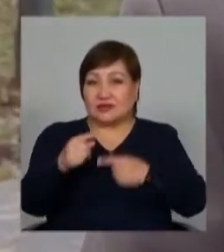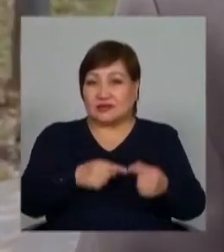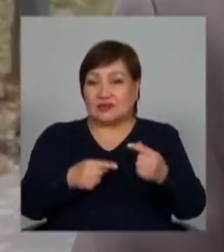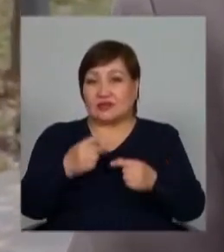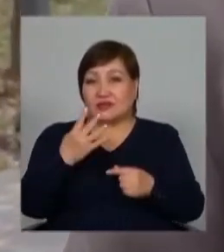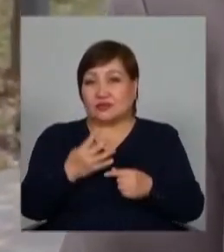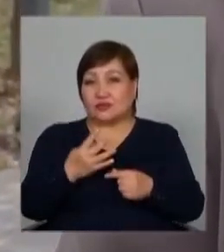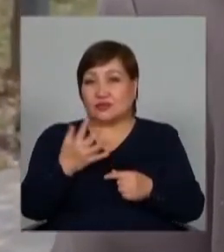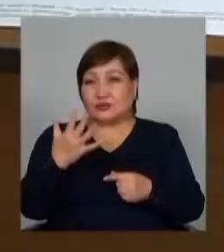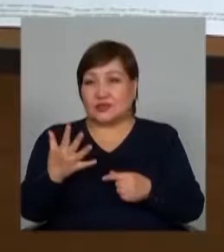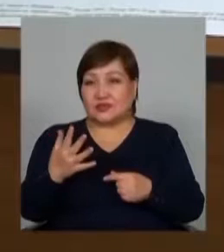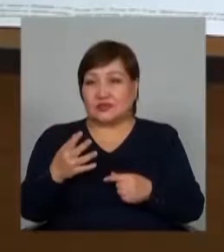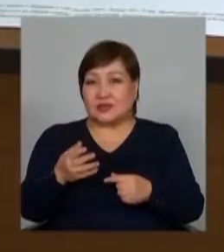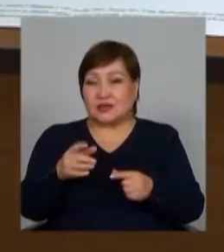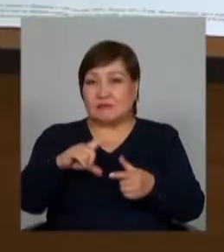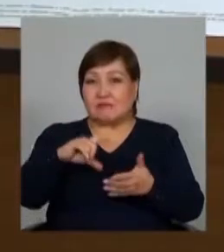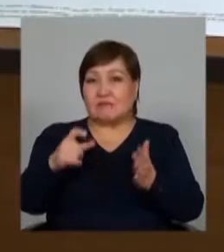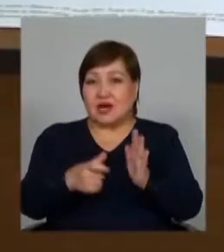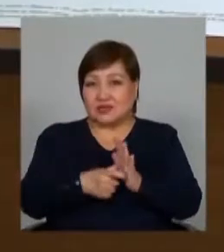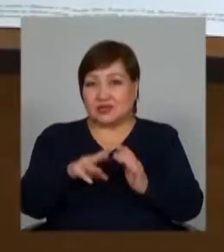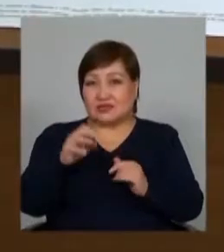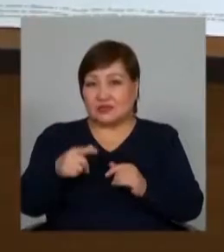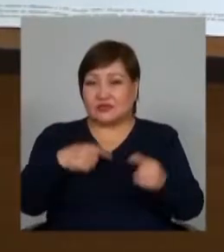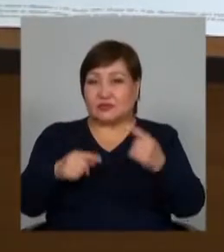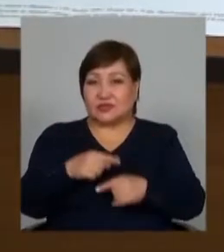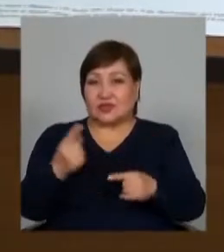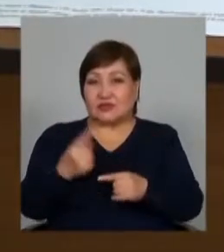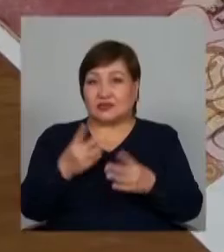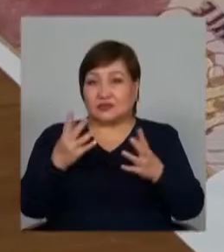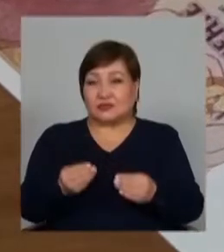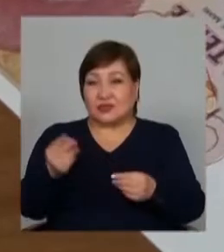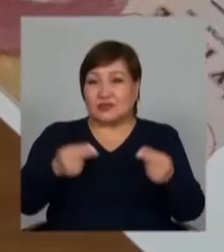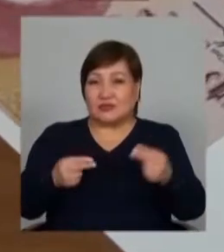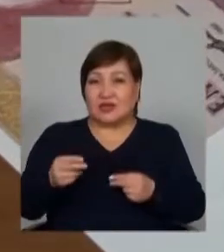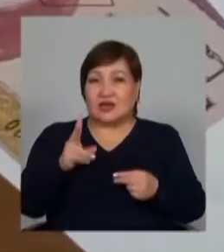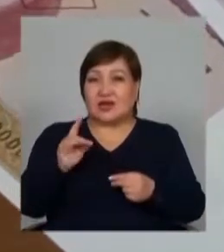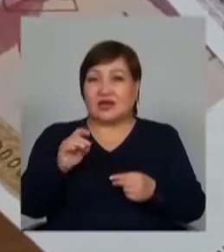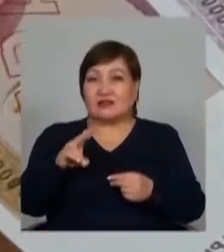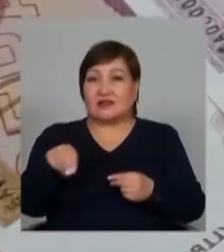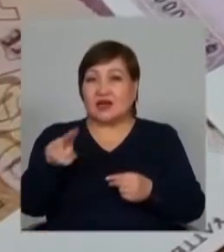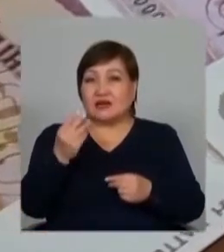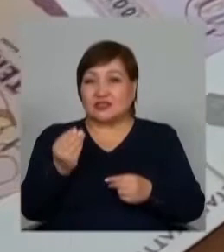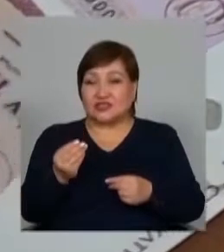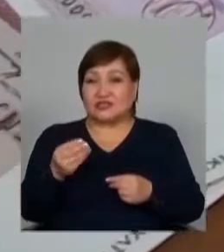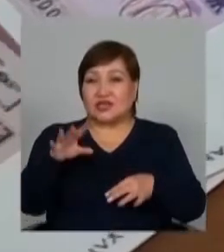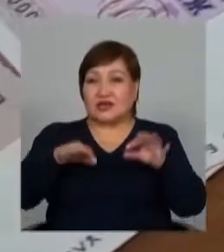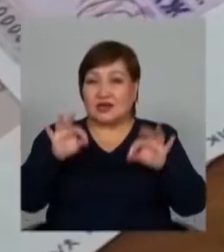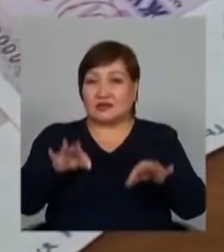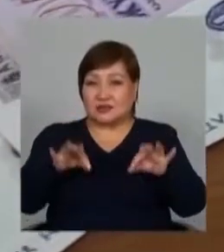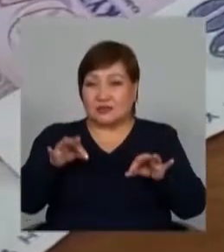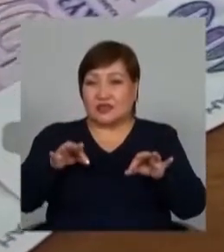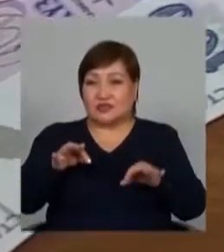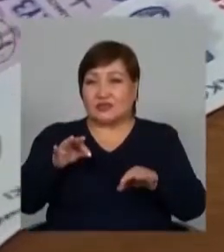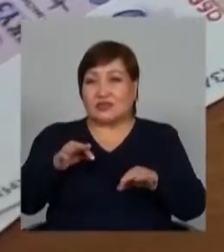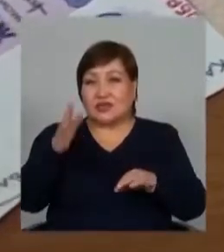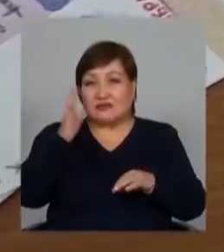пачка теңгемен қайтамыз. Алғашқы теңгенің дизайны бірнеше ай бойы қарандаш, акварель және су бояулармен қолдан жасалған екен. Ал оны